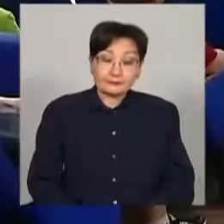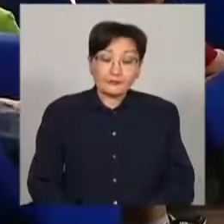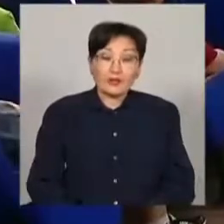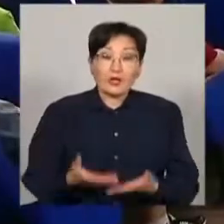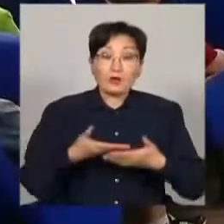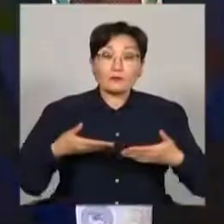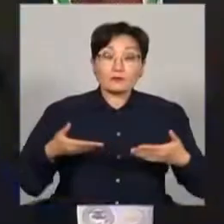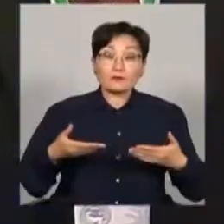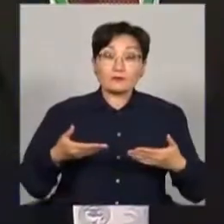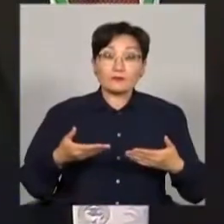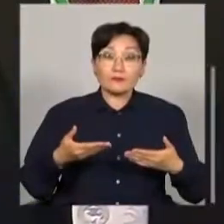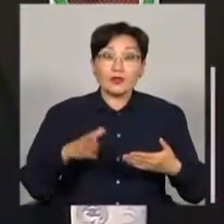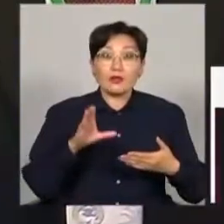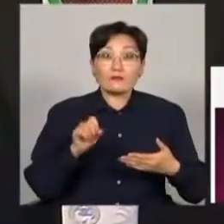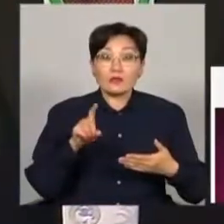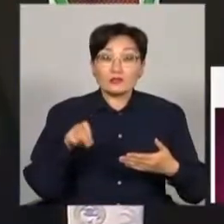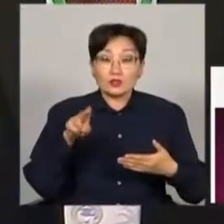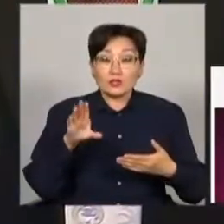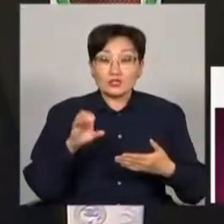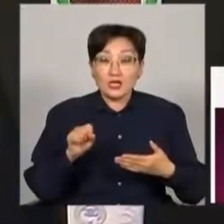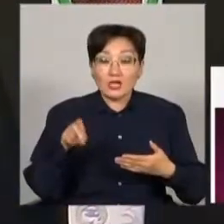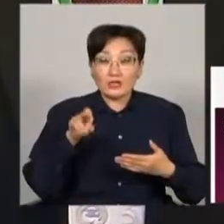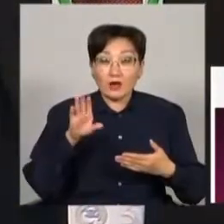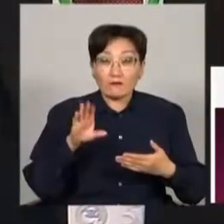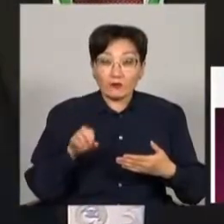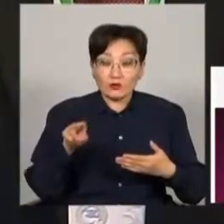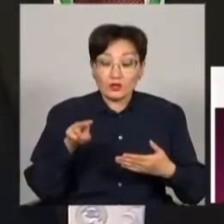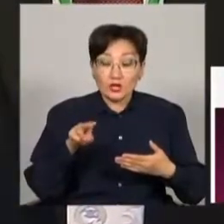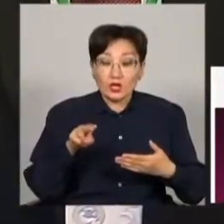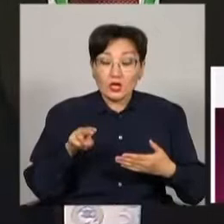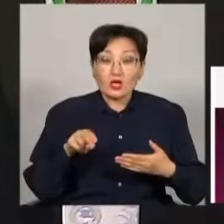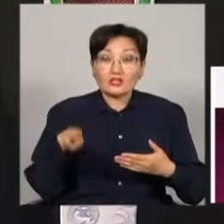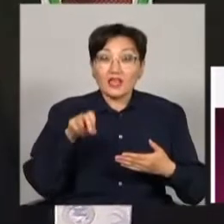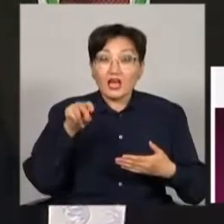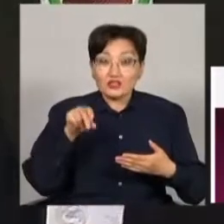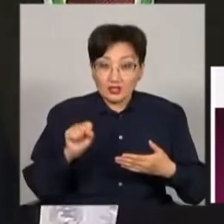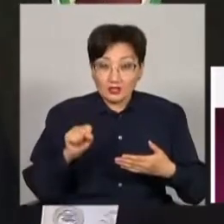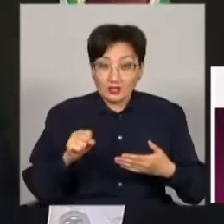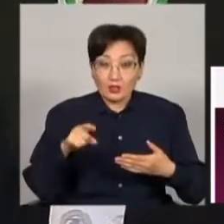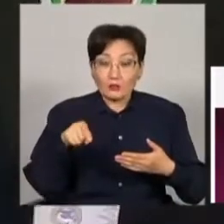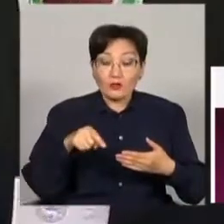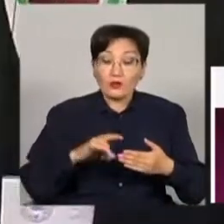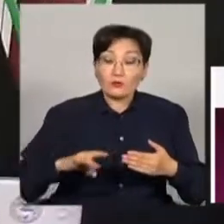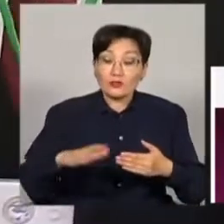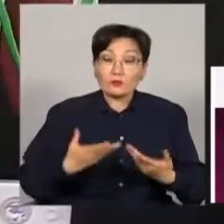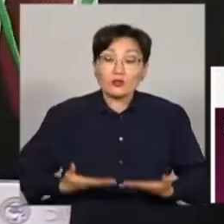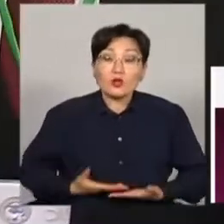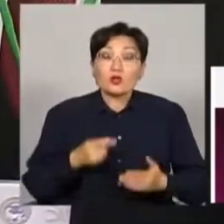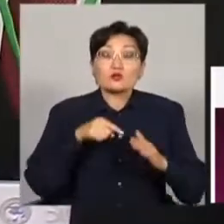Біз мына Восход және Садовод деген садоводшы товарыстың адамдарымыз, тұрғындарымыз. Сол жерде 150-ден астам үй